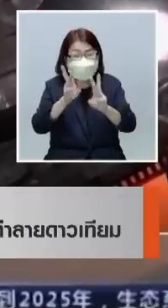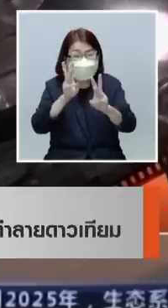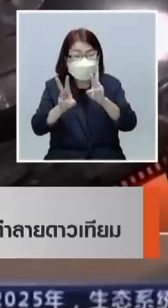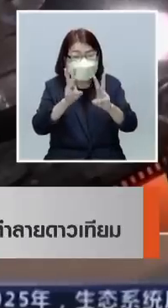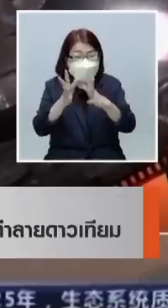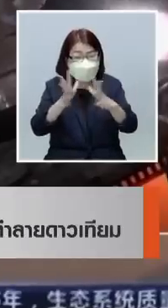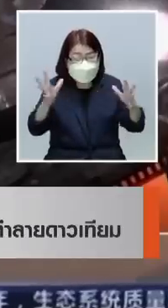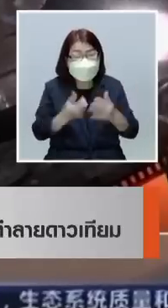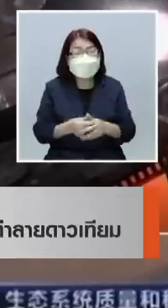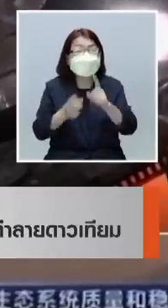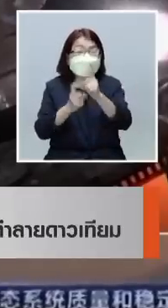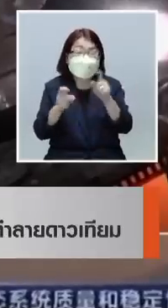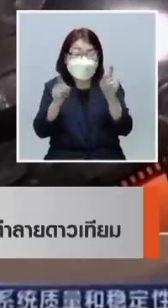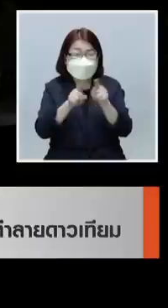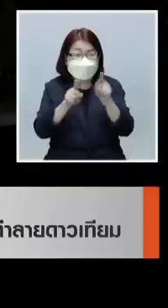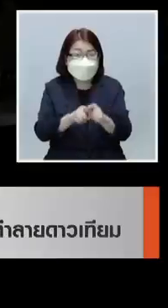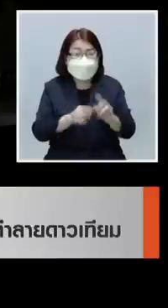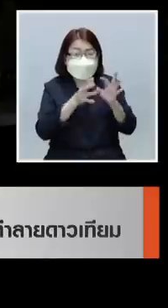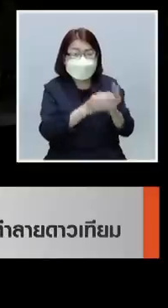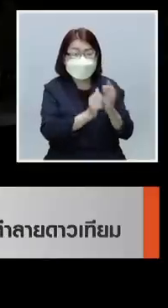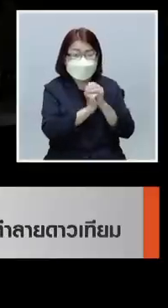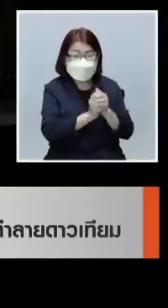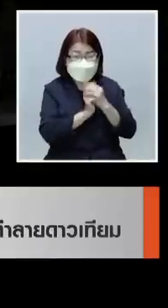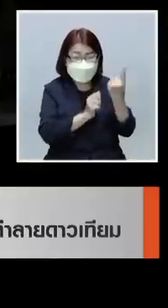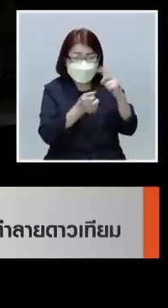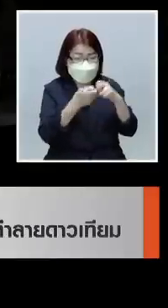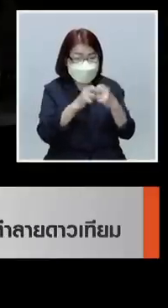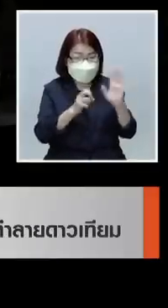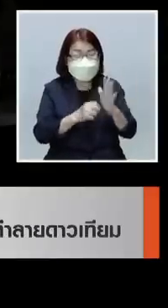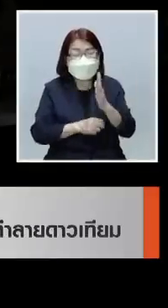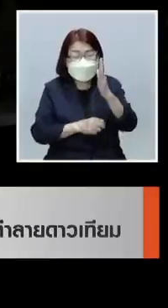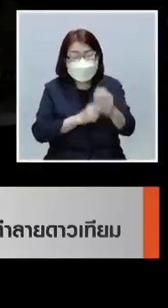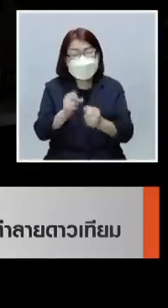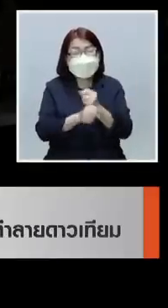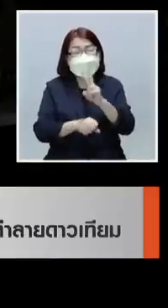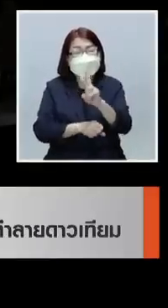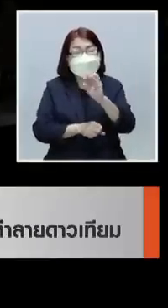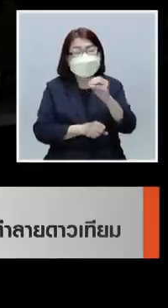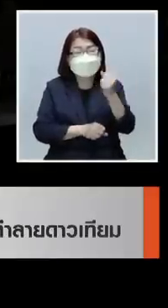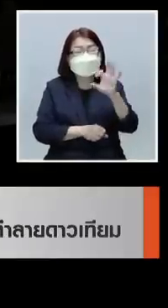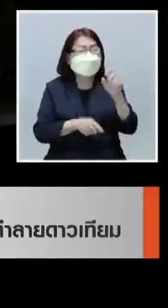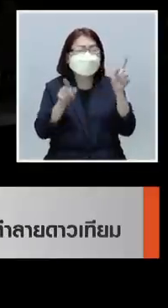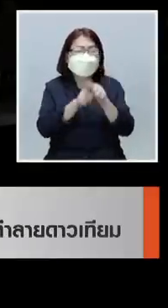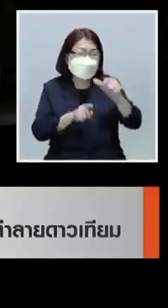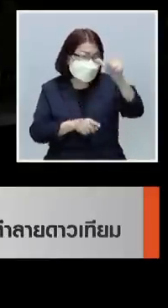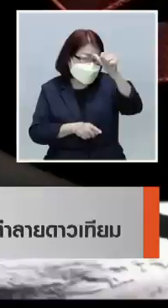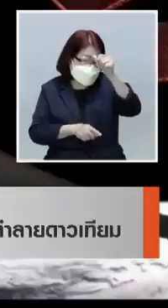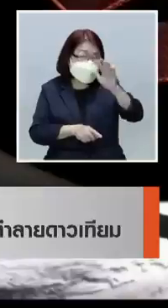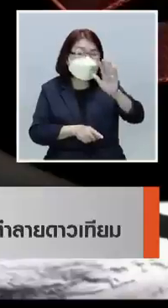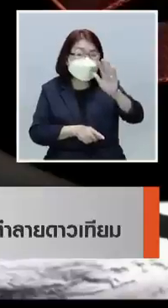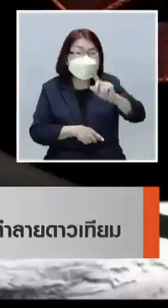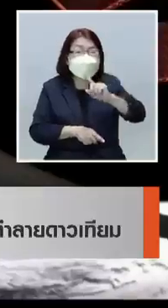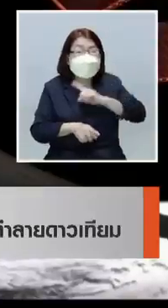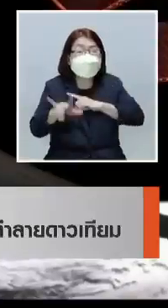ต่างๆไม่ใช่เฉพาะต่อภารกิจของจีนเองด้วยค่ะในขณะที่ปี2019อินเดียก็เคยยิงทำลายดาวเทียมของอินเดียดว